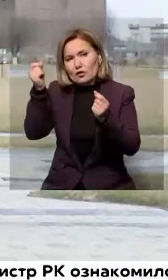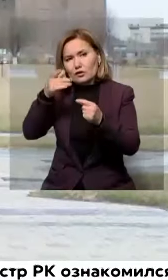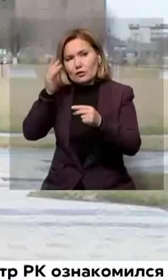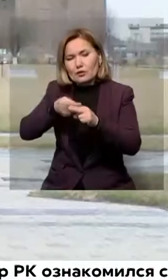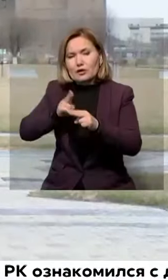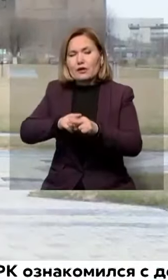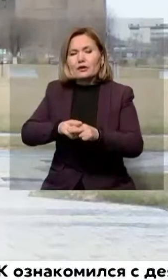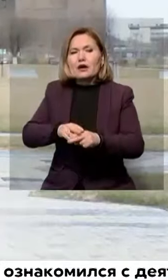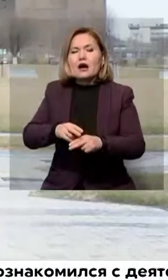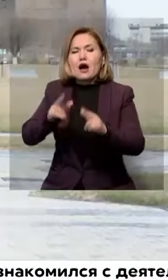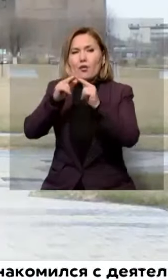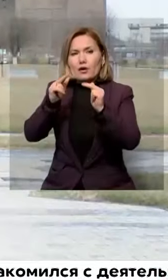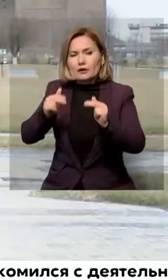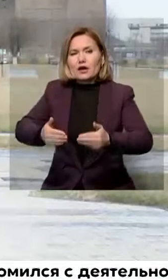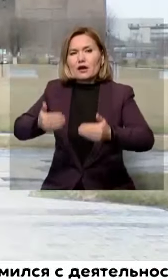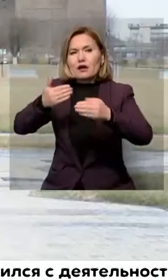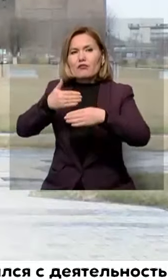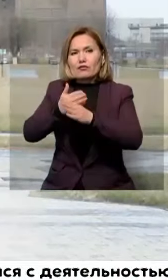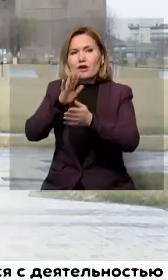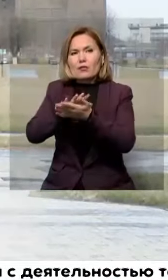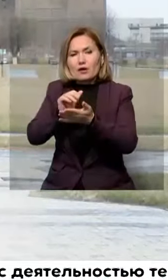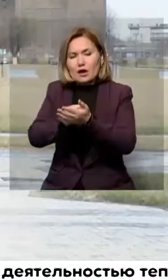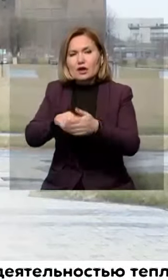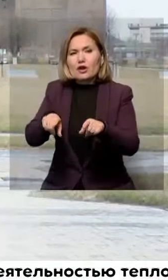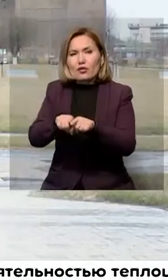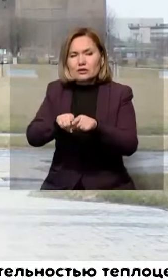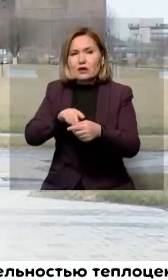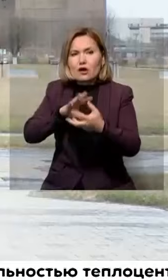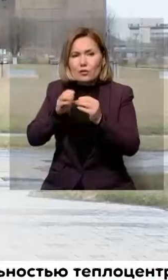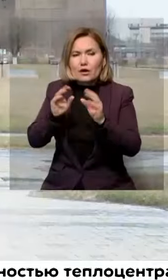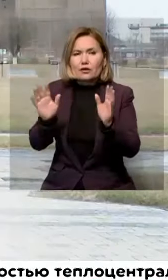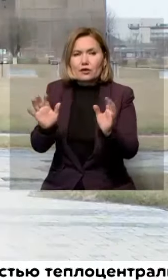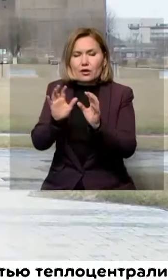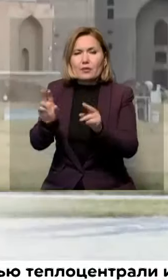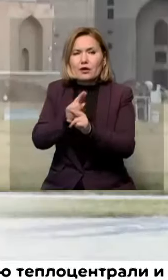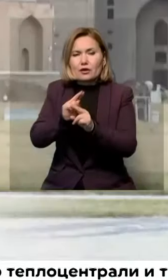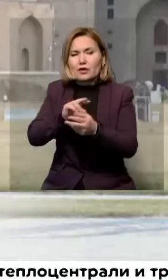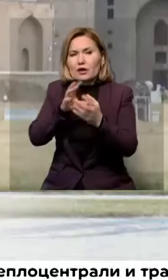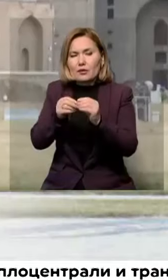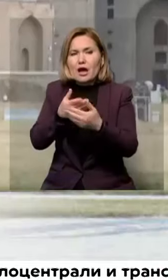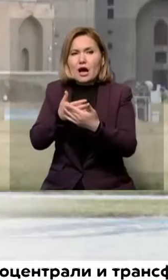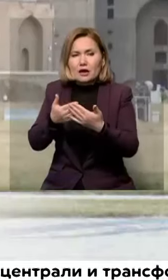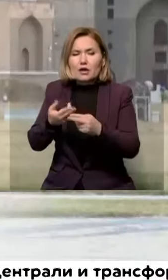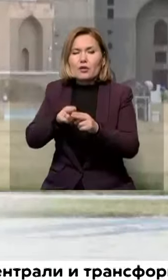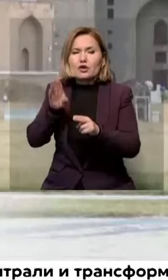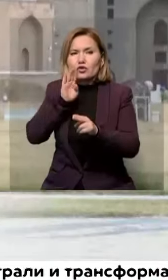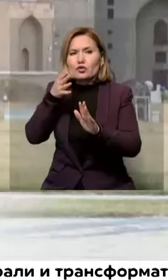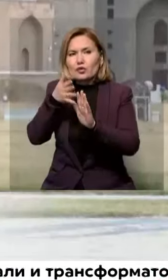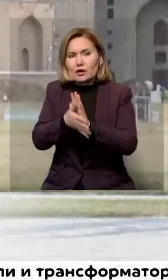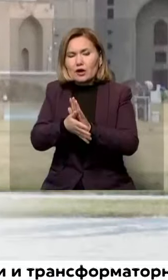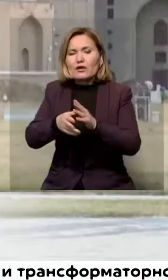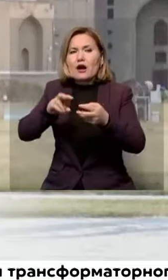мәселесі, тұздану мәселесі, жалпы кесененің тұрақтылығы, жер асты сулары, түрлі-түрлі сонда әсерлердің барлығы